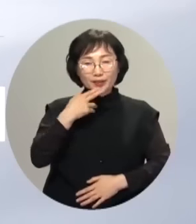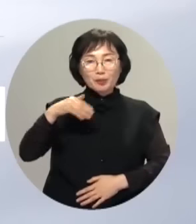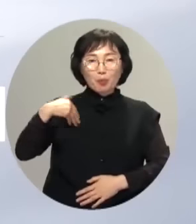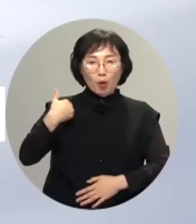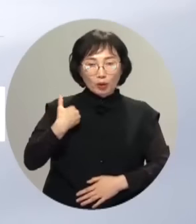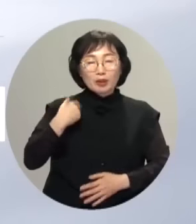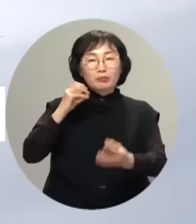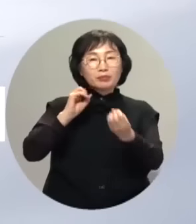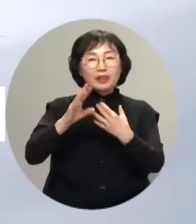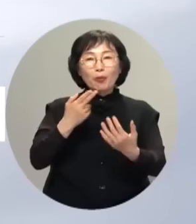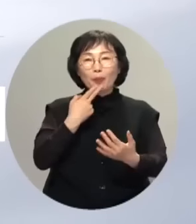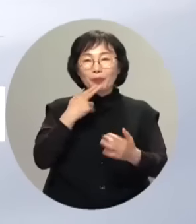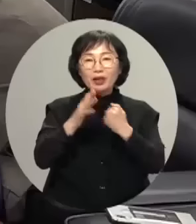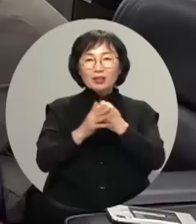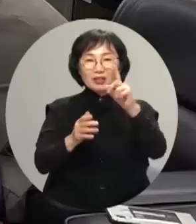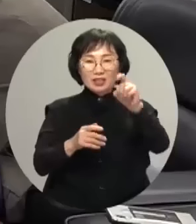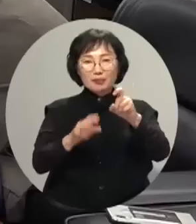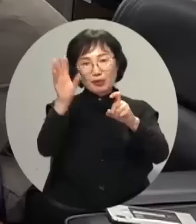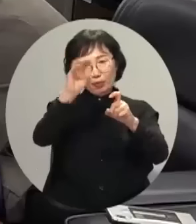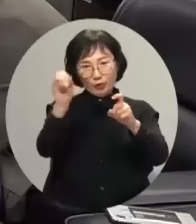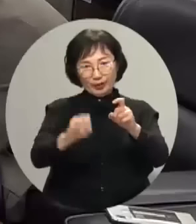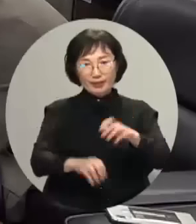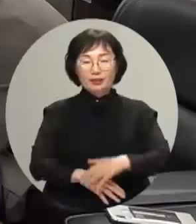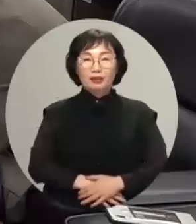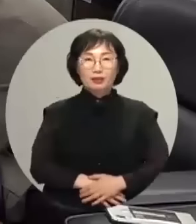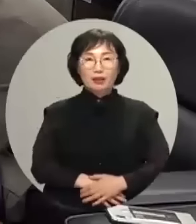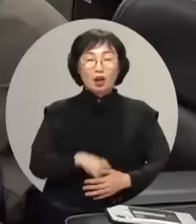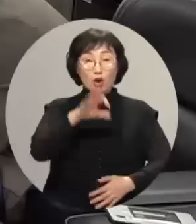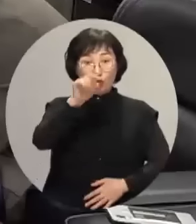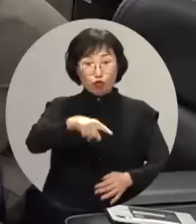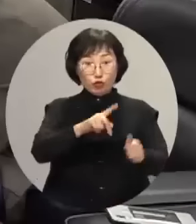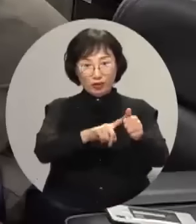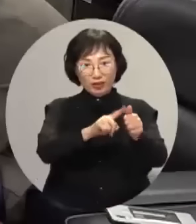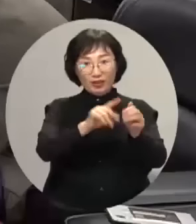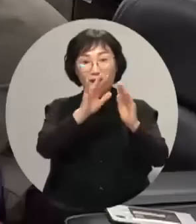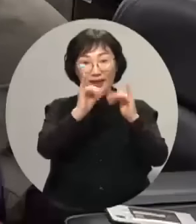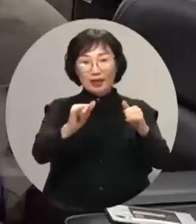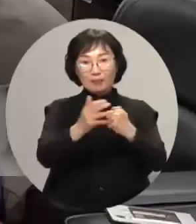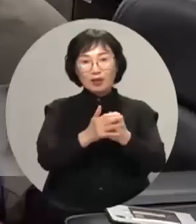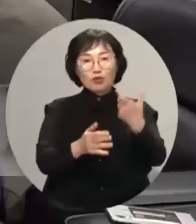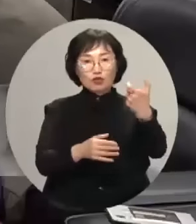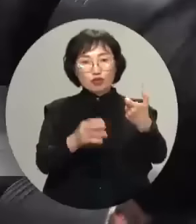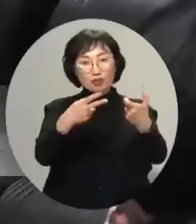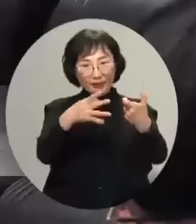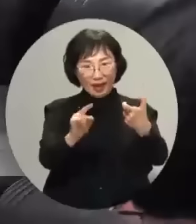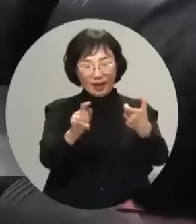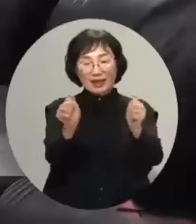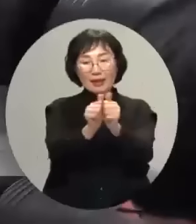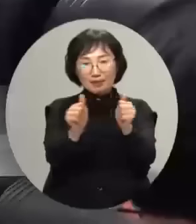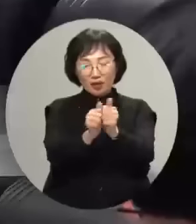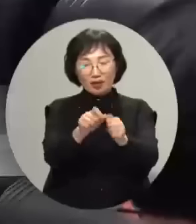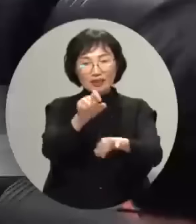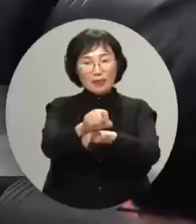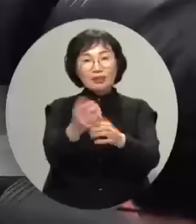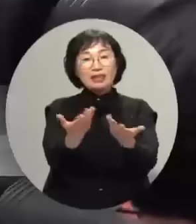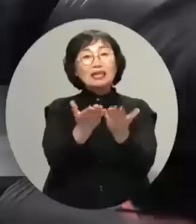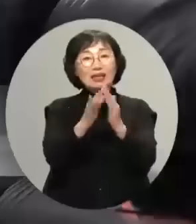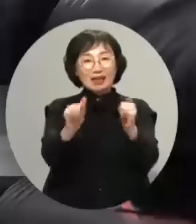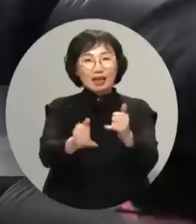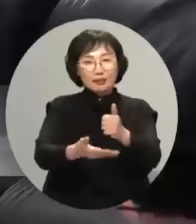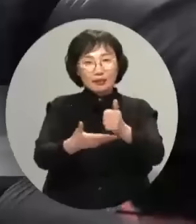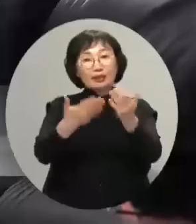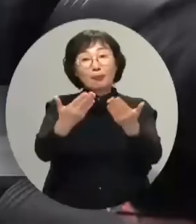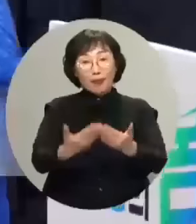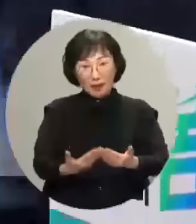12% 있습니다 유성협 전의원의 경우 60대와 남성 사무직의 지지를 받는 것으로